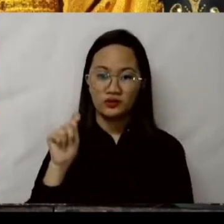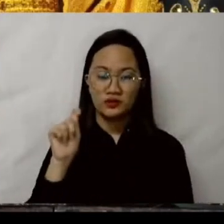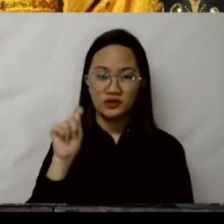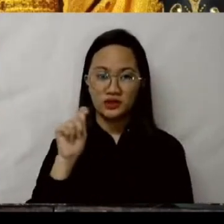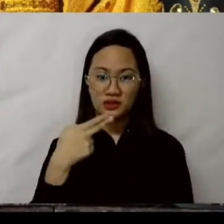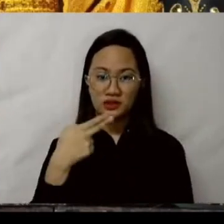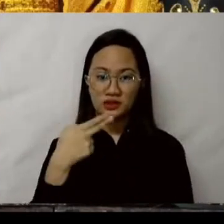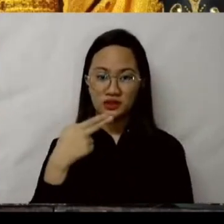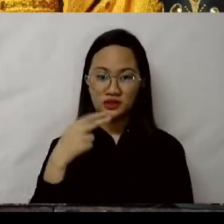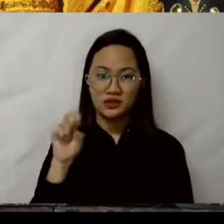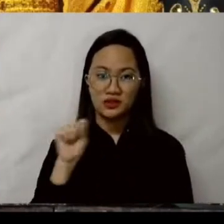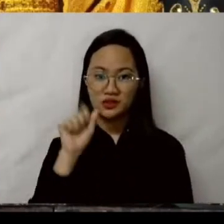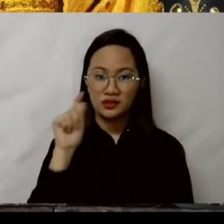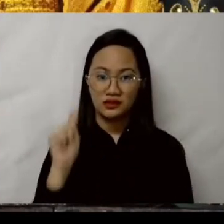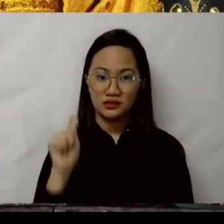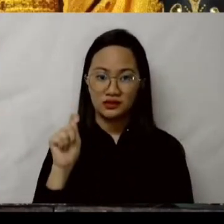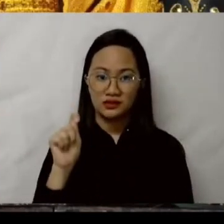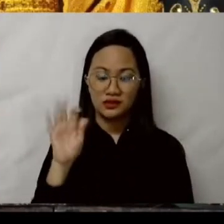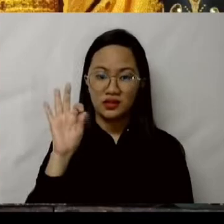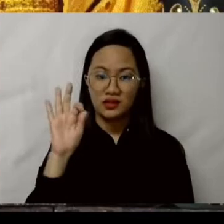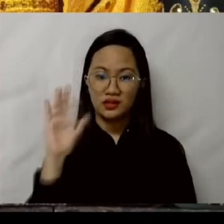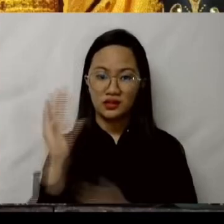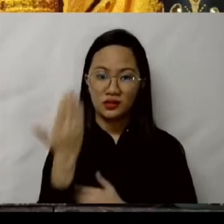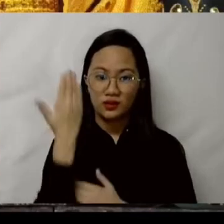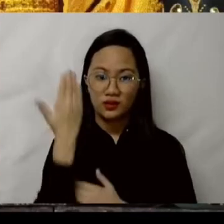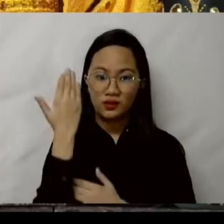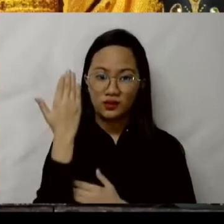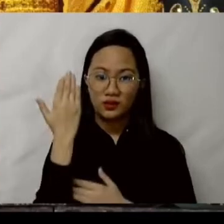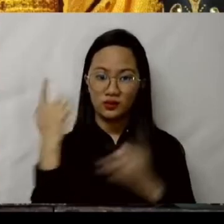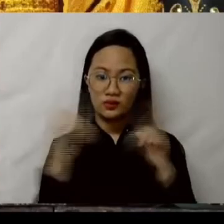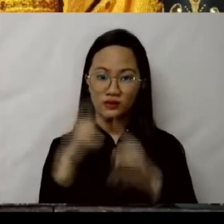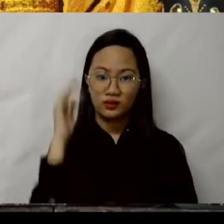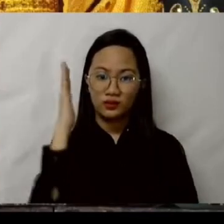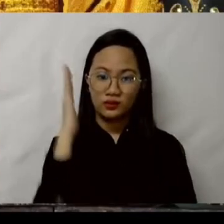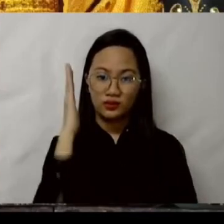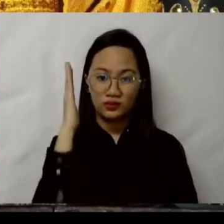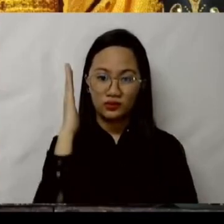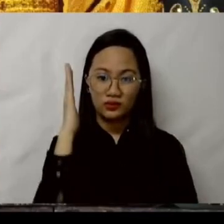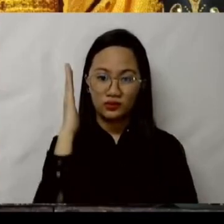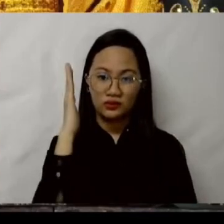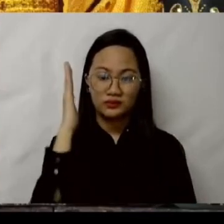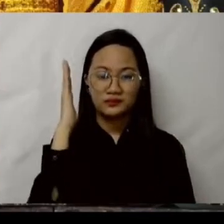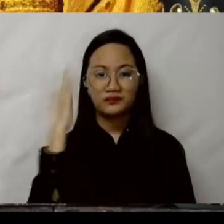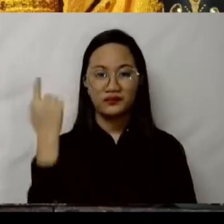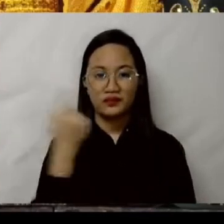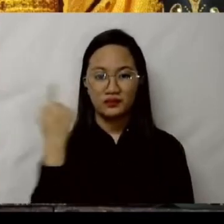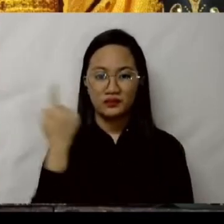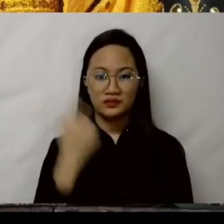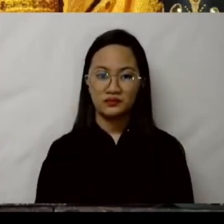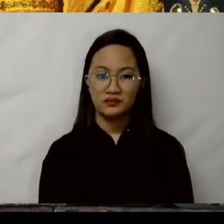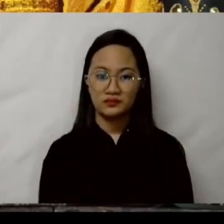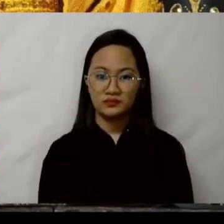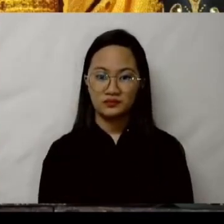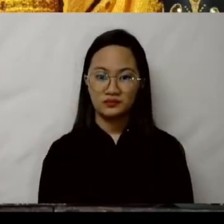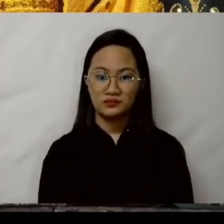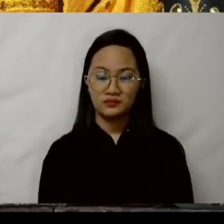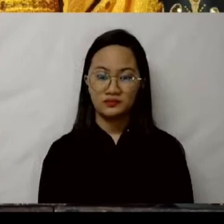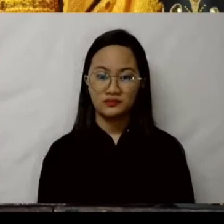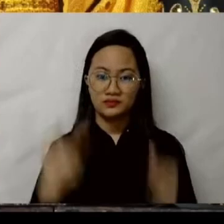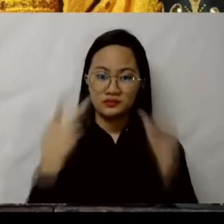sa 9 ng umaga hanggang 12 ng tanghali lamang. Ikalawa, ang ating